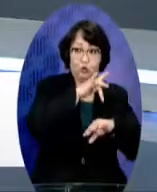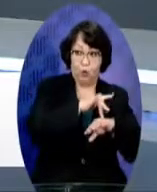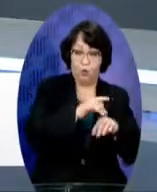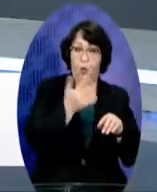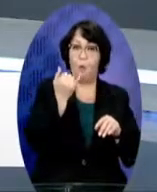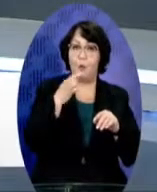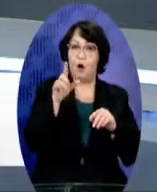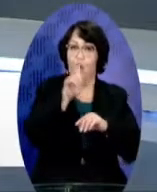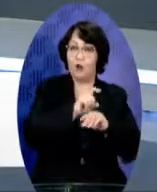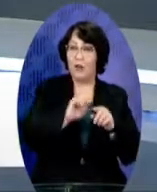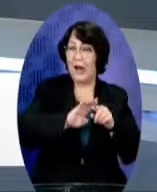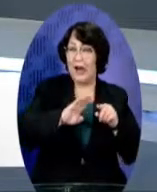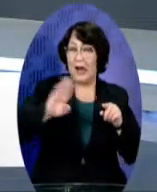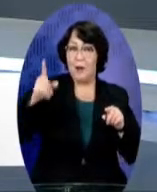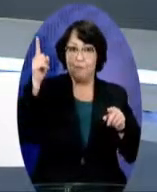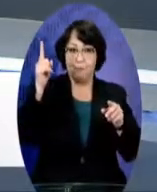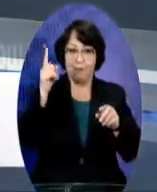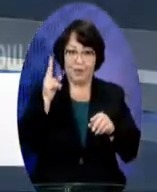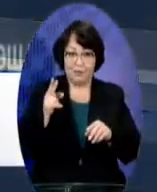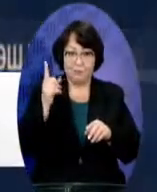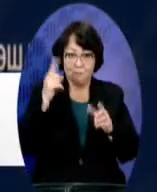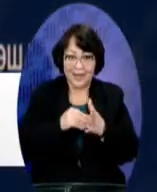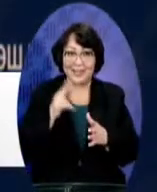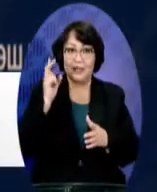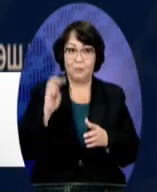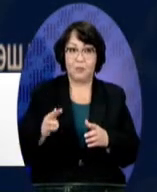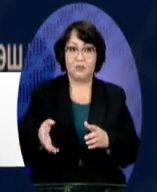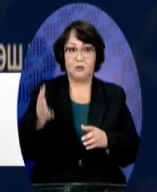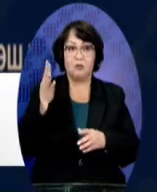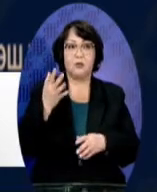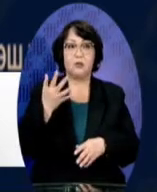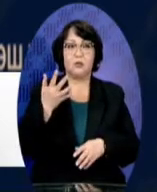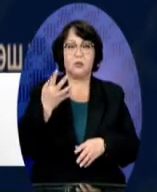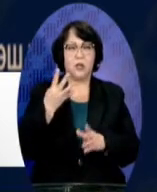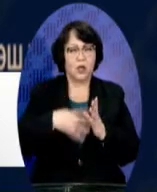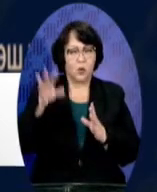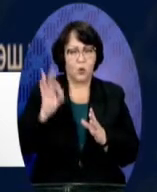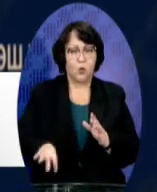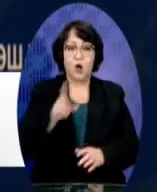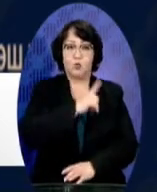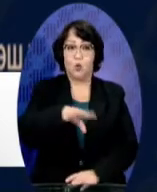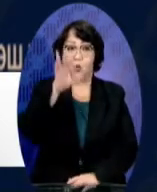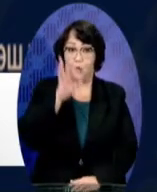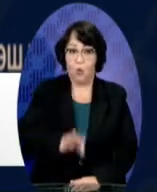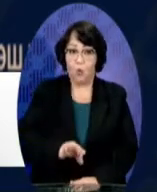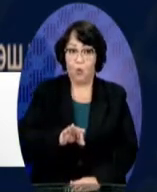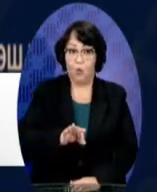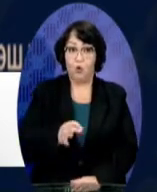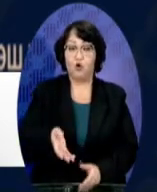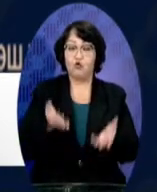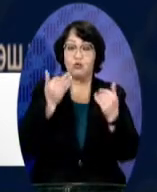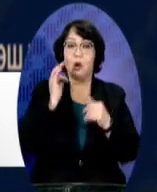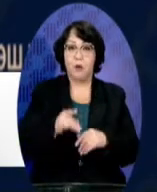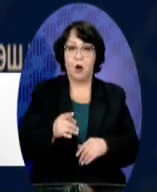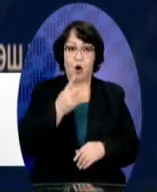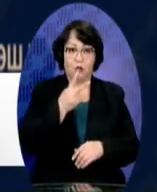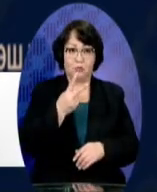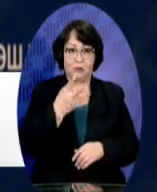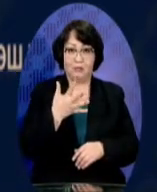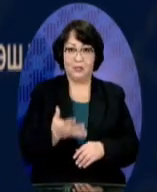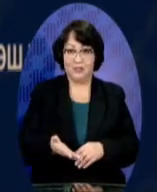км-ээс хол алсагдсан аж ахуй нэгж гэж байгаа. 100% хөнгөлөхтөөр болохоор нийт 25-аас дээш ажилчтай аж ахуй нэгжийн